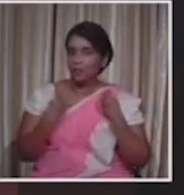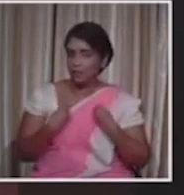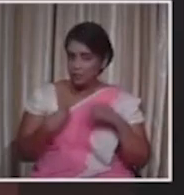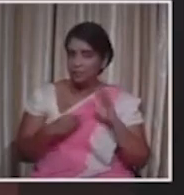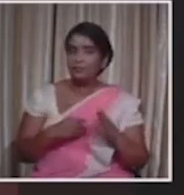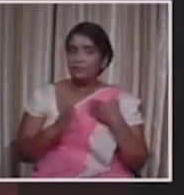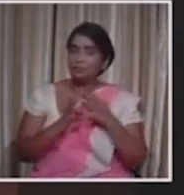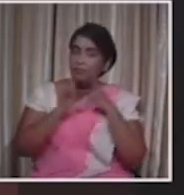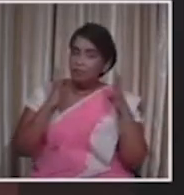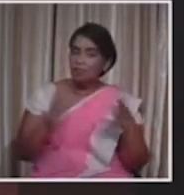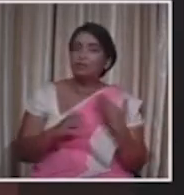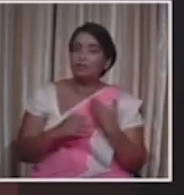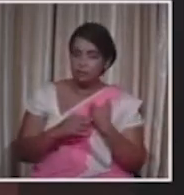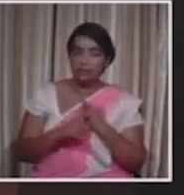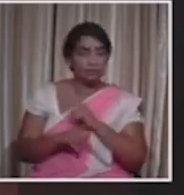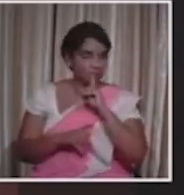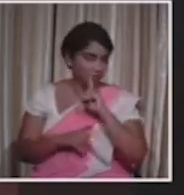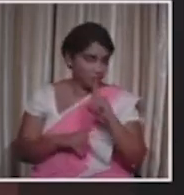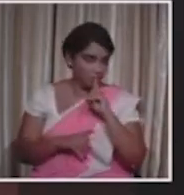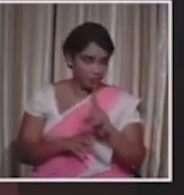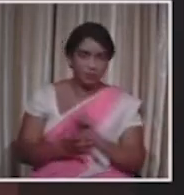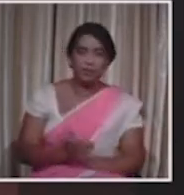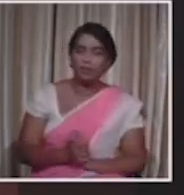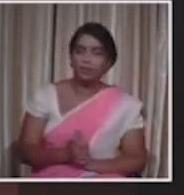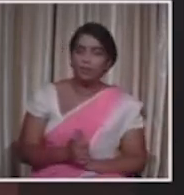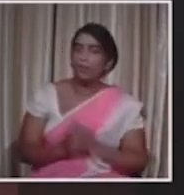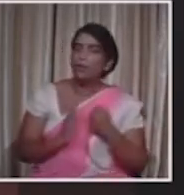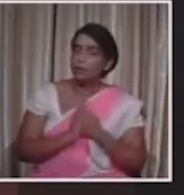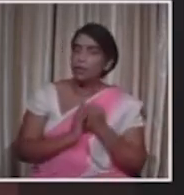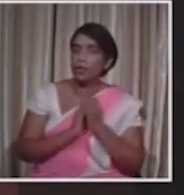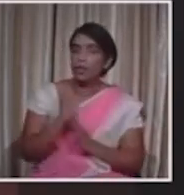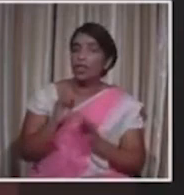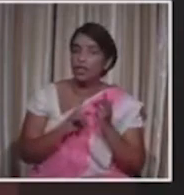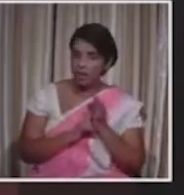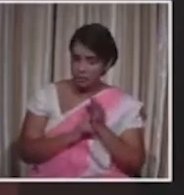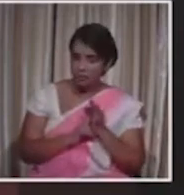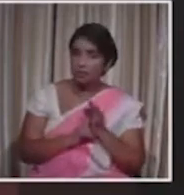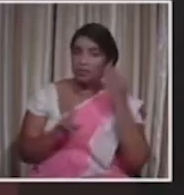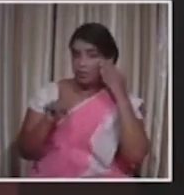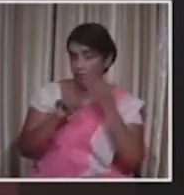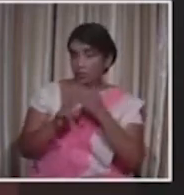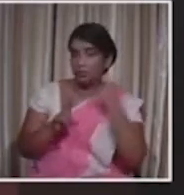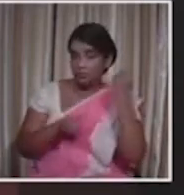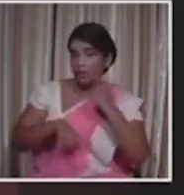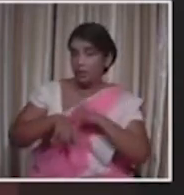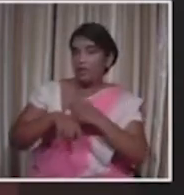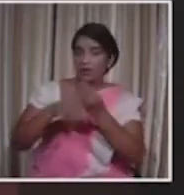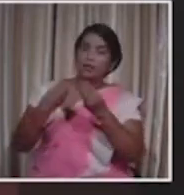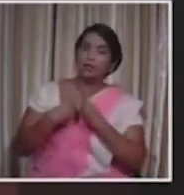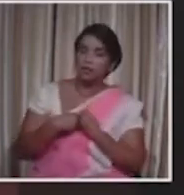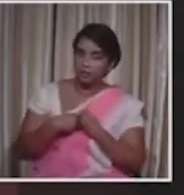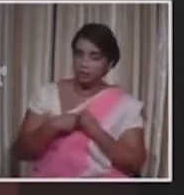අපි බොහෝ ලෙස කරුණු දැක්වුවා. ගරු අමාත්‍යවරයාත් ඒ කරුණු දැක්වීමට අපිට අවස්ථාව ලබා